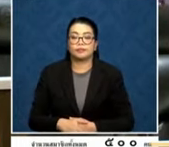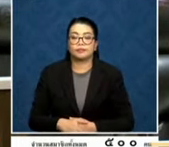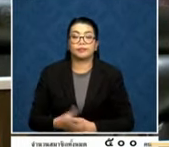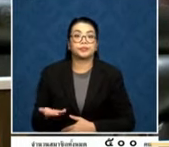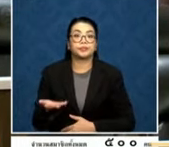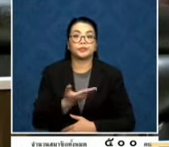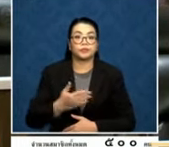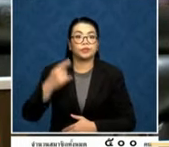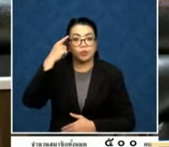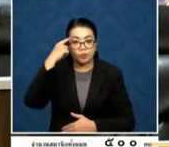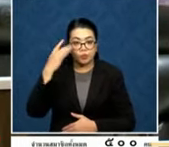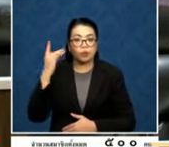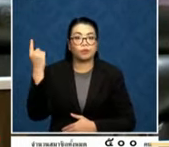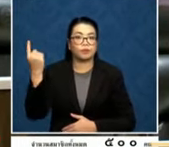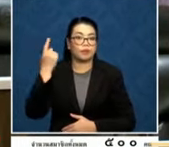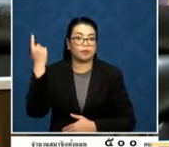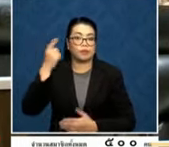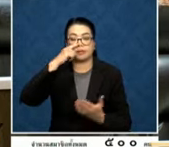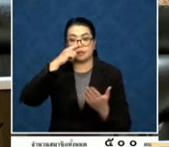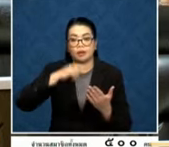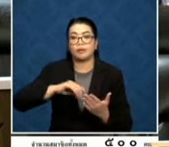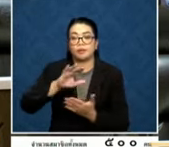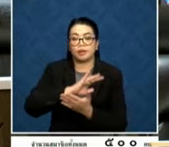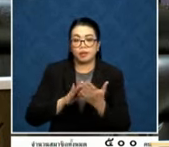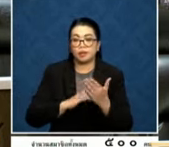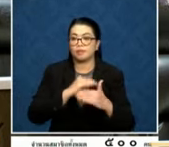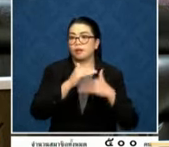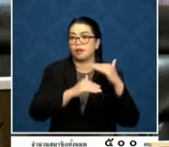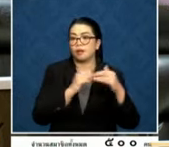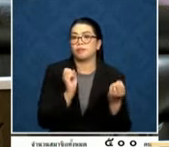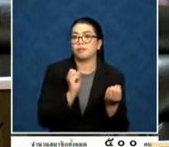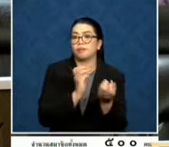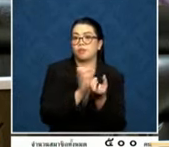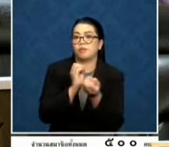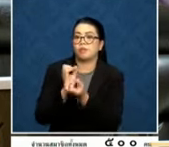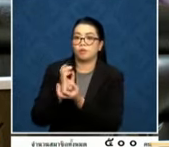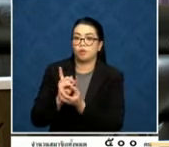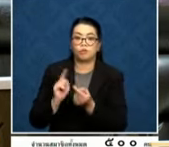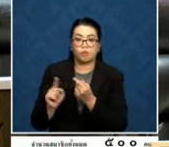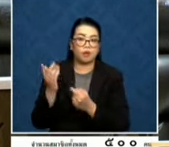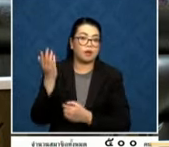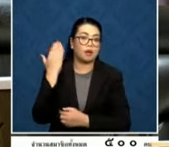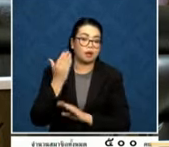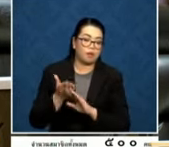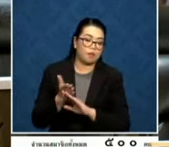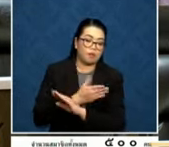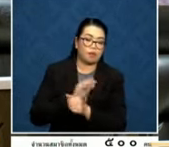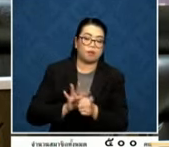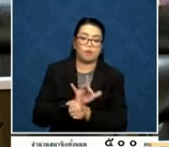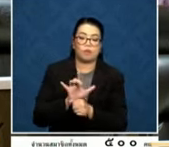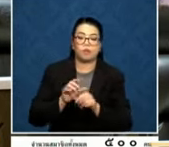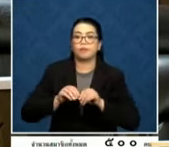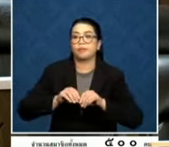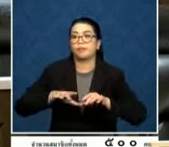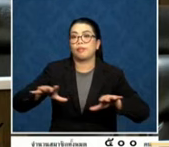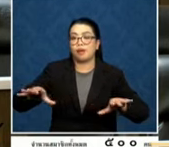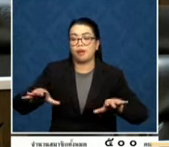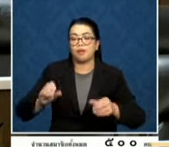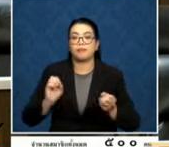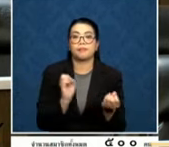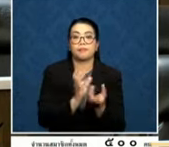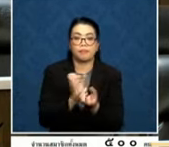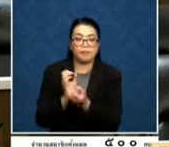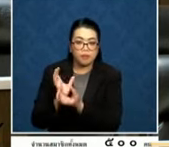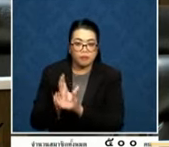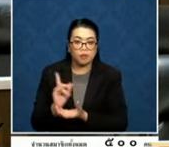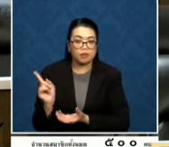รู้กันอยู่แล้วว่าการท่องเที่ยวของประเทศไทยเนี่ยนะครับเราได้รับผลกระทบอย่างรุนแรงจากการระบาดของโควิด- 199ที่ผ่านมาส่งผล